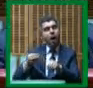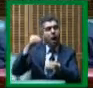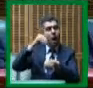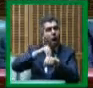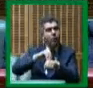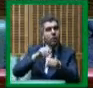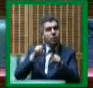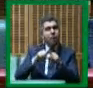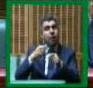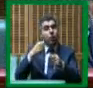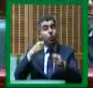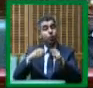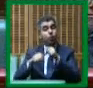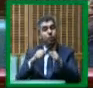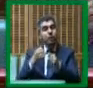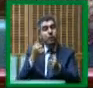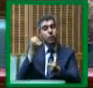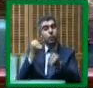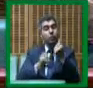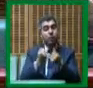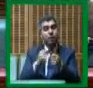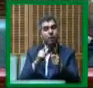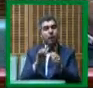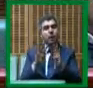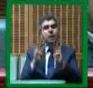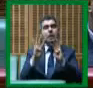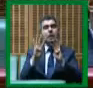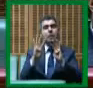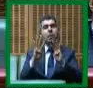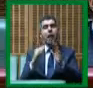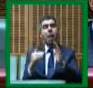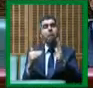يمشيو يقتنيو السيارات جديدة، أنا عطيتهم 80,000